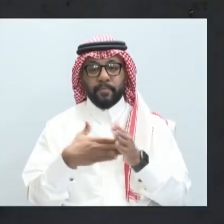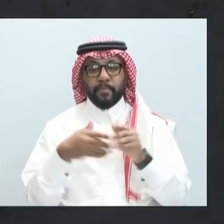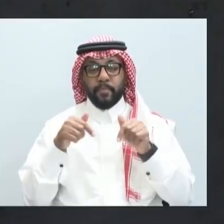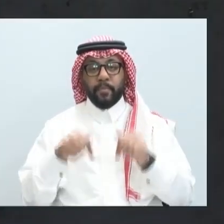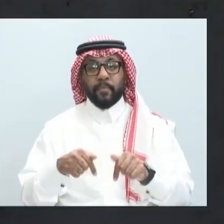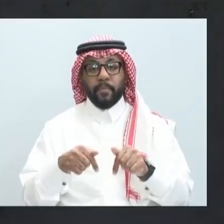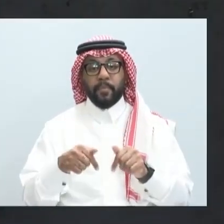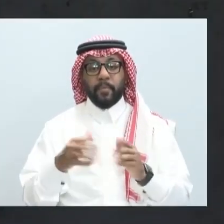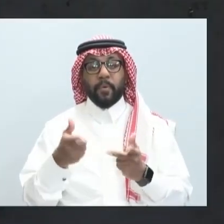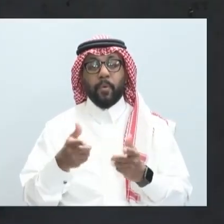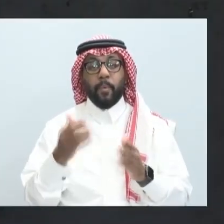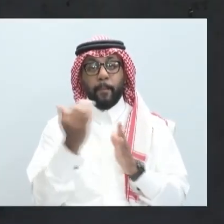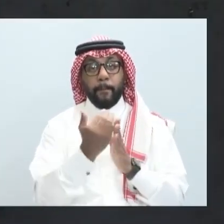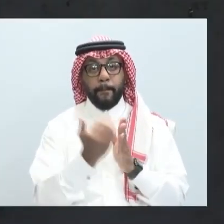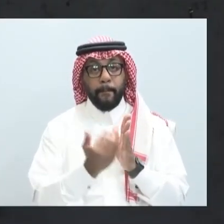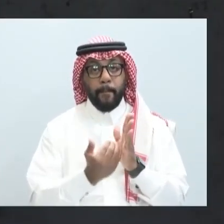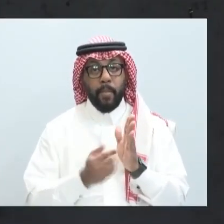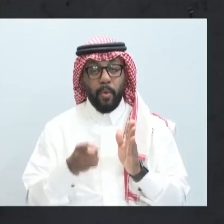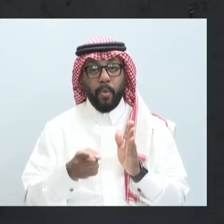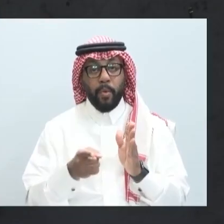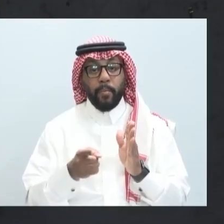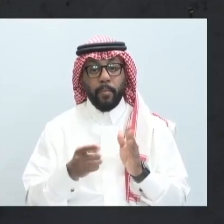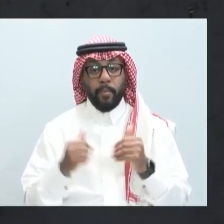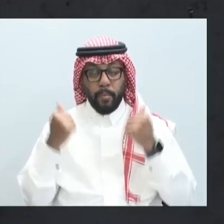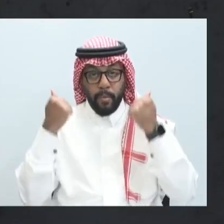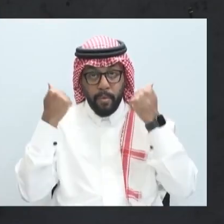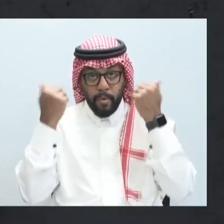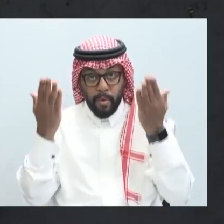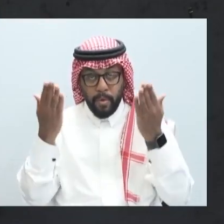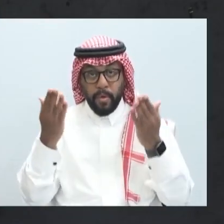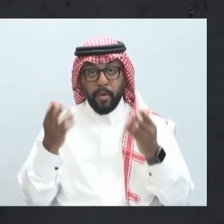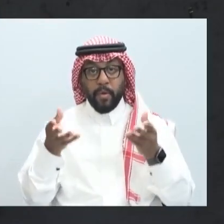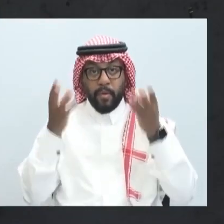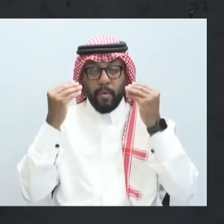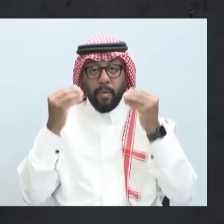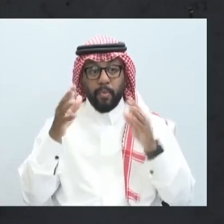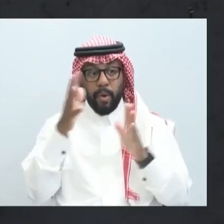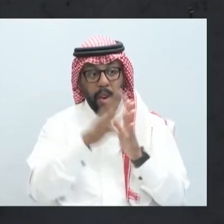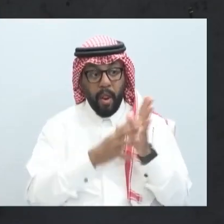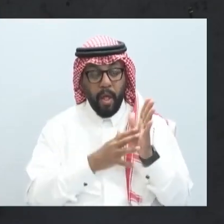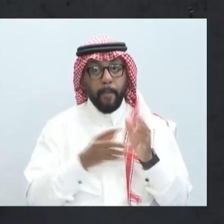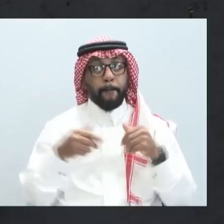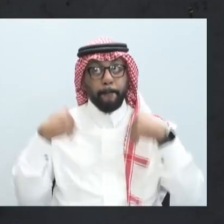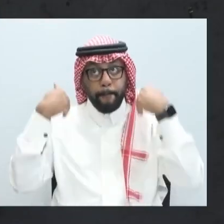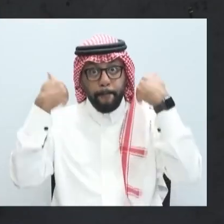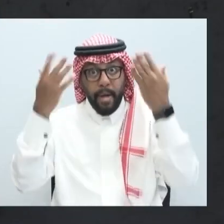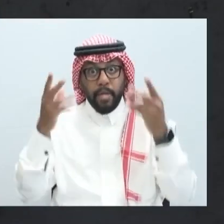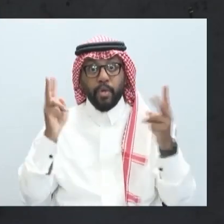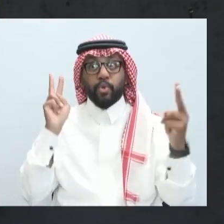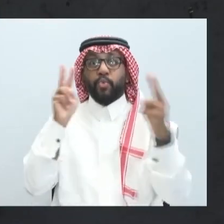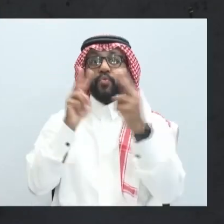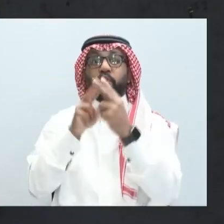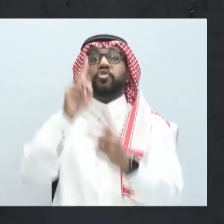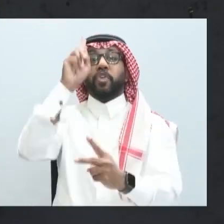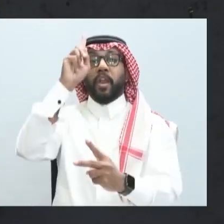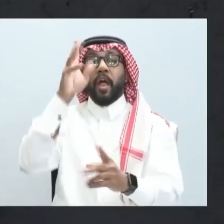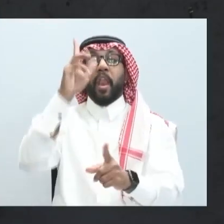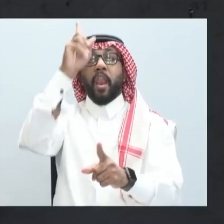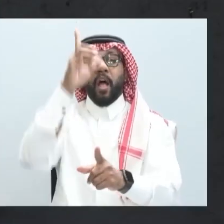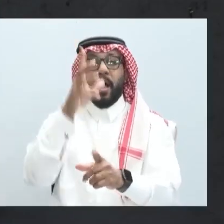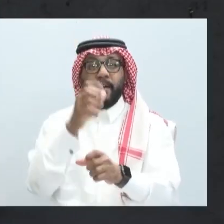تبقى مجموعه من الاسئله باذن الله في الحصه القادمه على خير سنستعرضها واياكم الى نراكم في الحصه القادمه